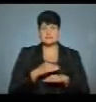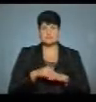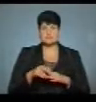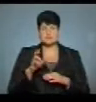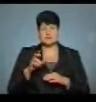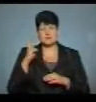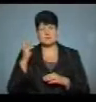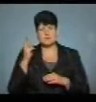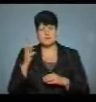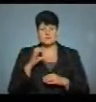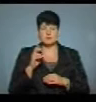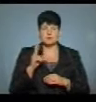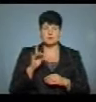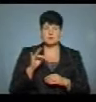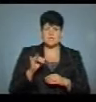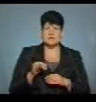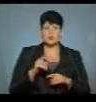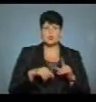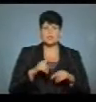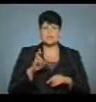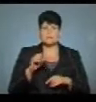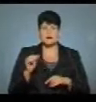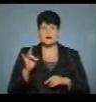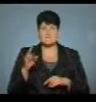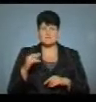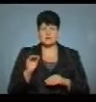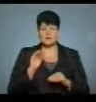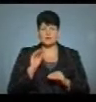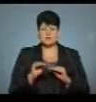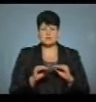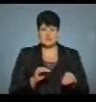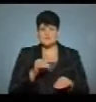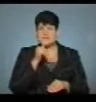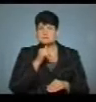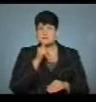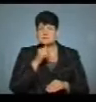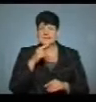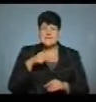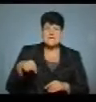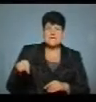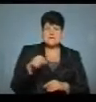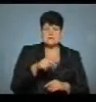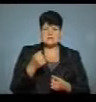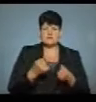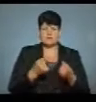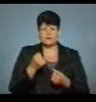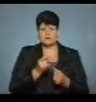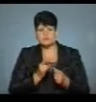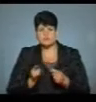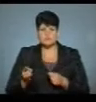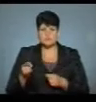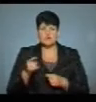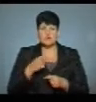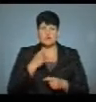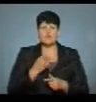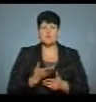Хмельницького, Соломії Крушельницької та родини Барвінських. Тут облаштували експериментальне кільце. Водії про нововведення кажуть